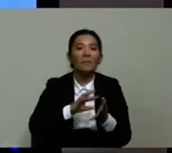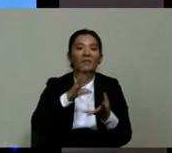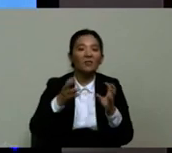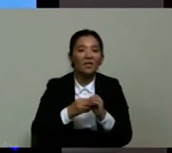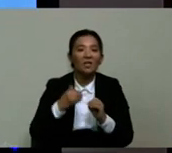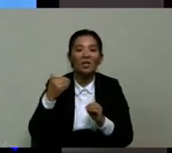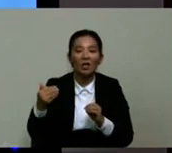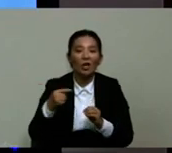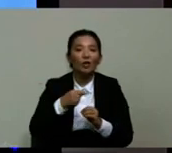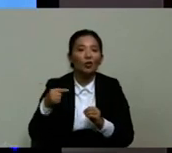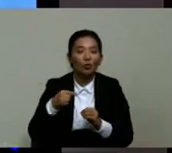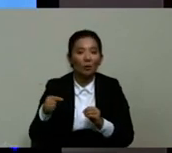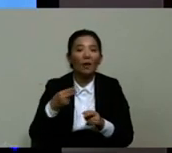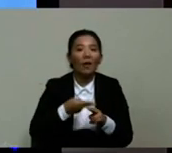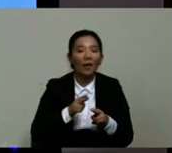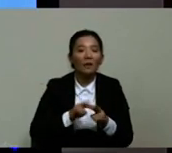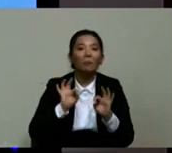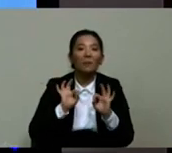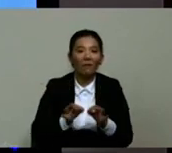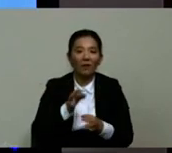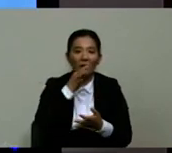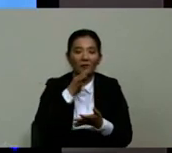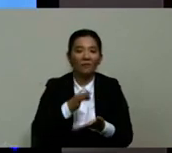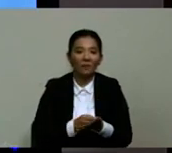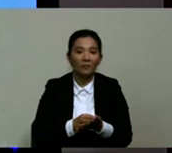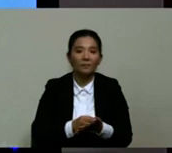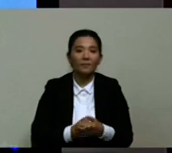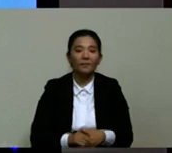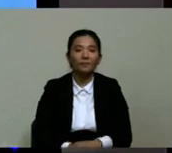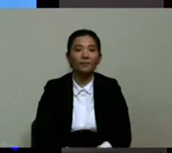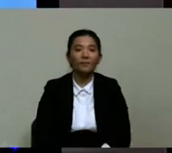произведение их нечетное, то это правильный ответ.